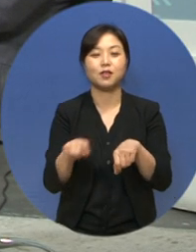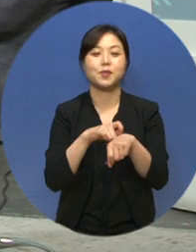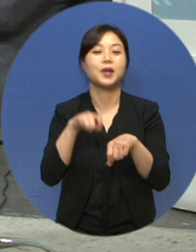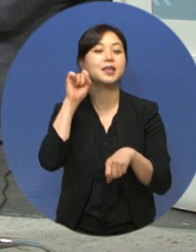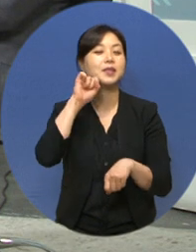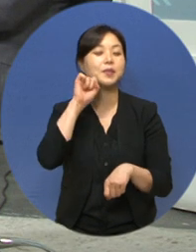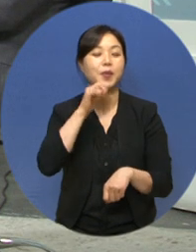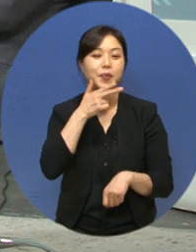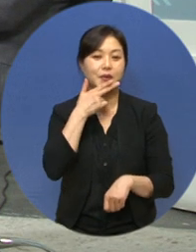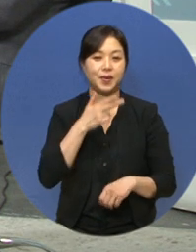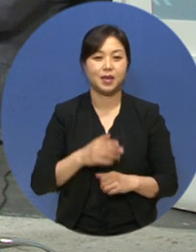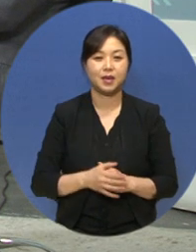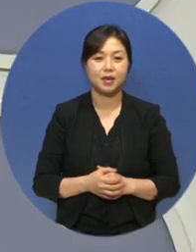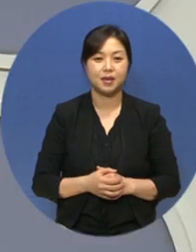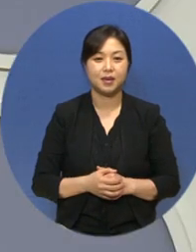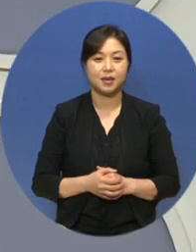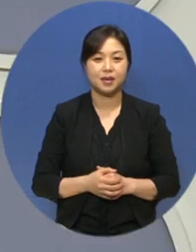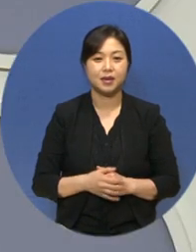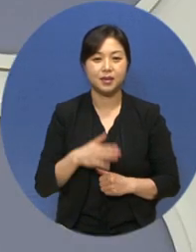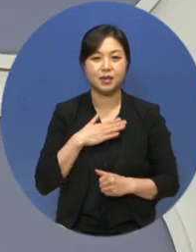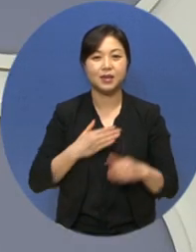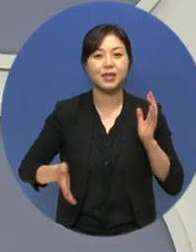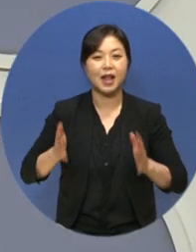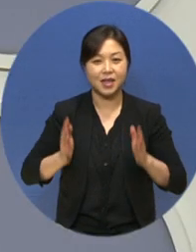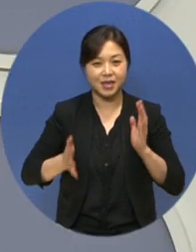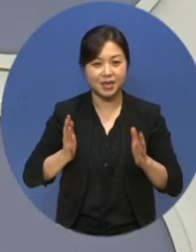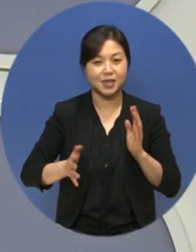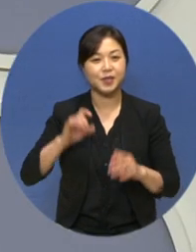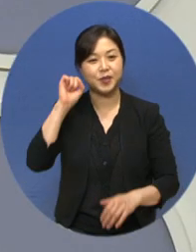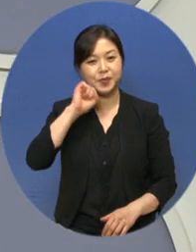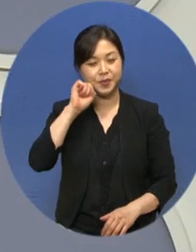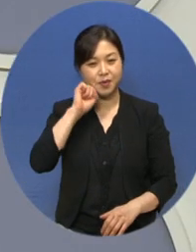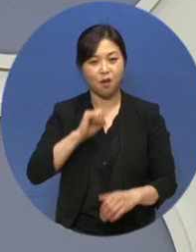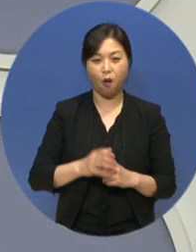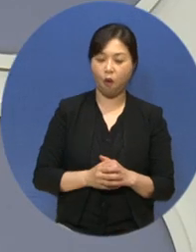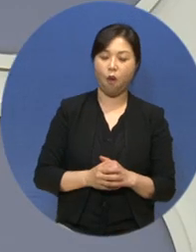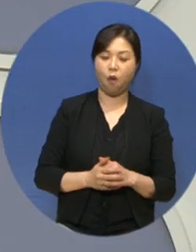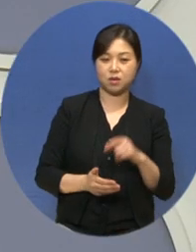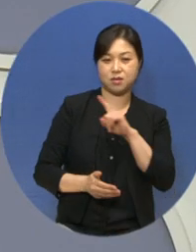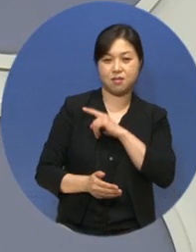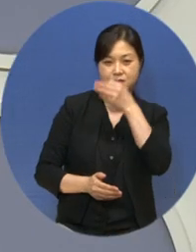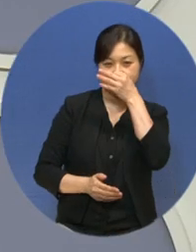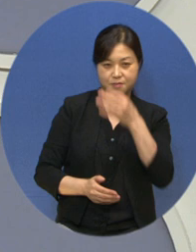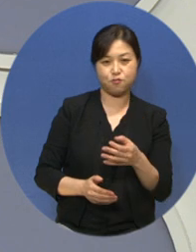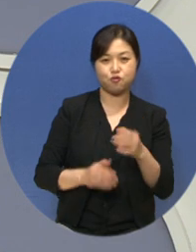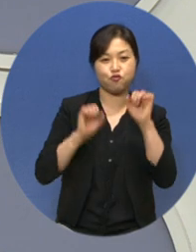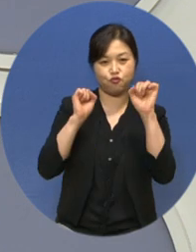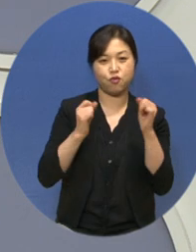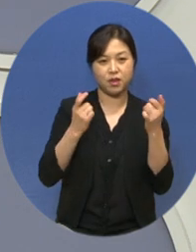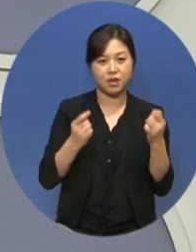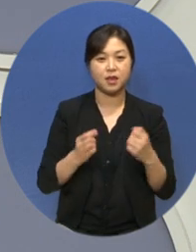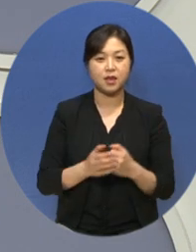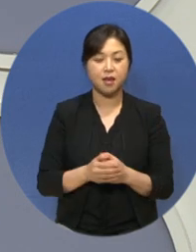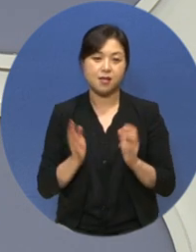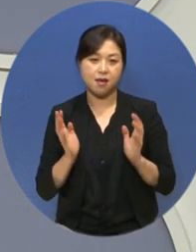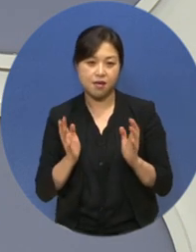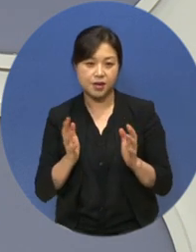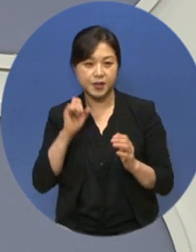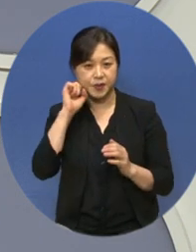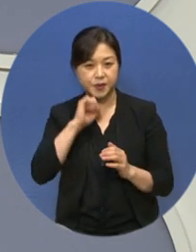없는데요 예 저는 그 달리기가 침 입니다 어 그게 에 달리 완승 이구요 그래서 에